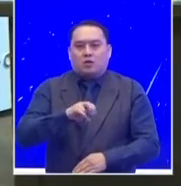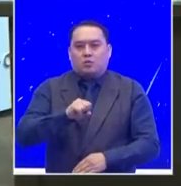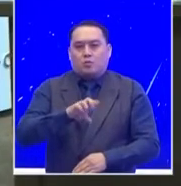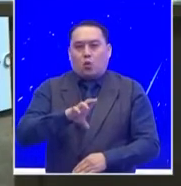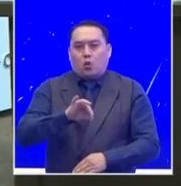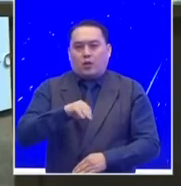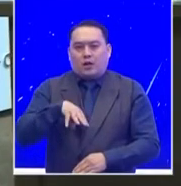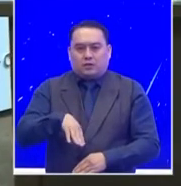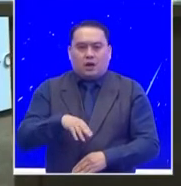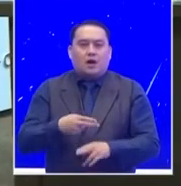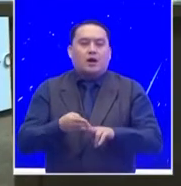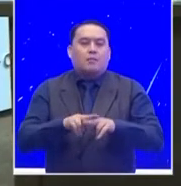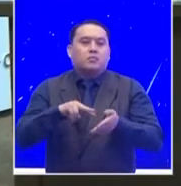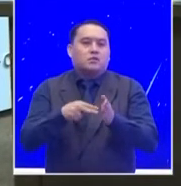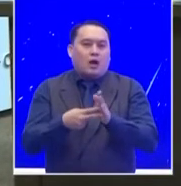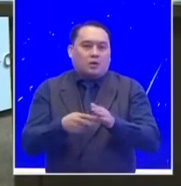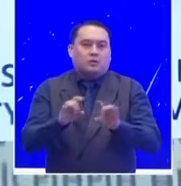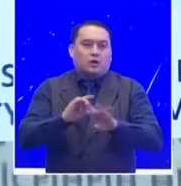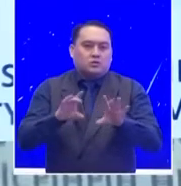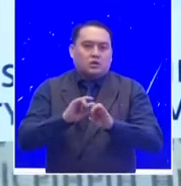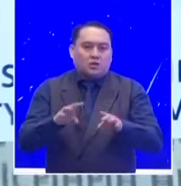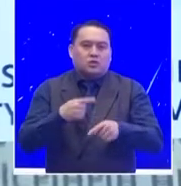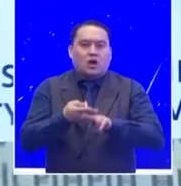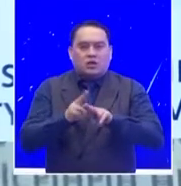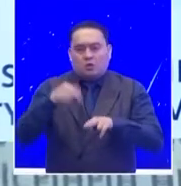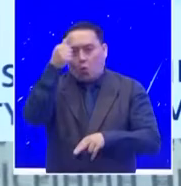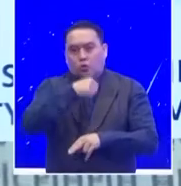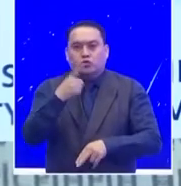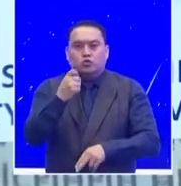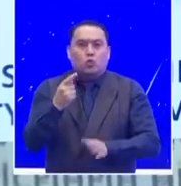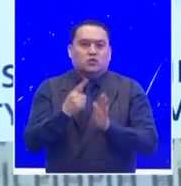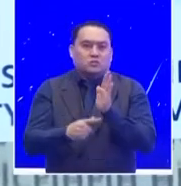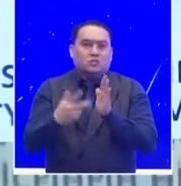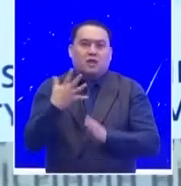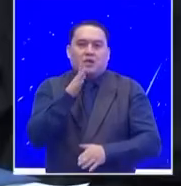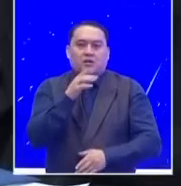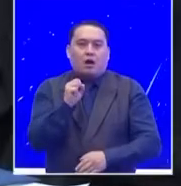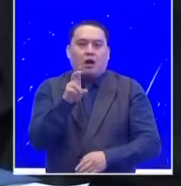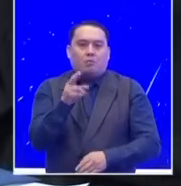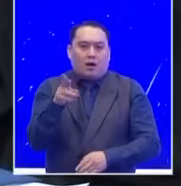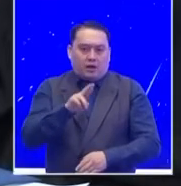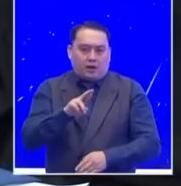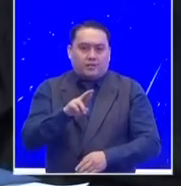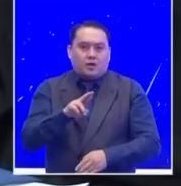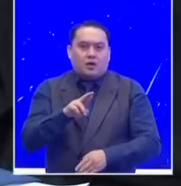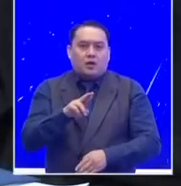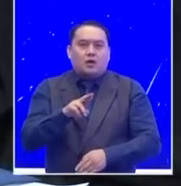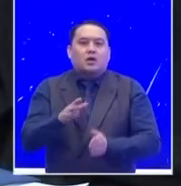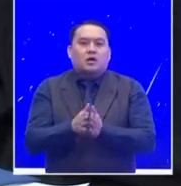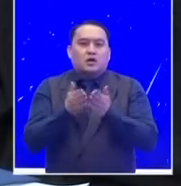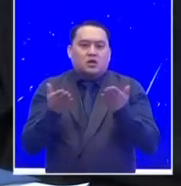Жанболат Джоргенбаев, делясь планами на текущий год. Так, в рамках празднования 175-летия Абая Кунанбаева выйдет сборник